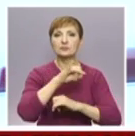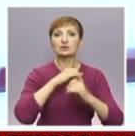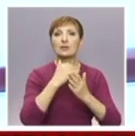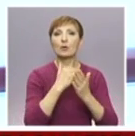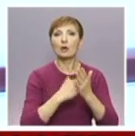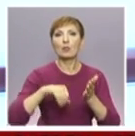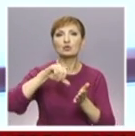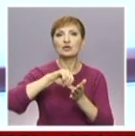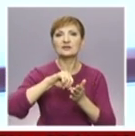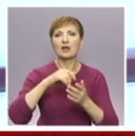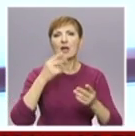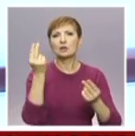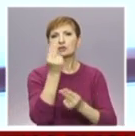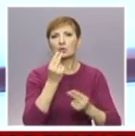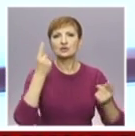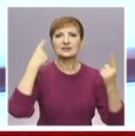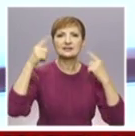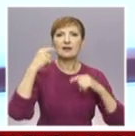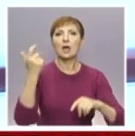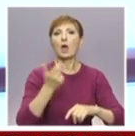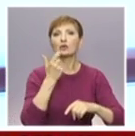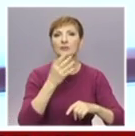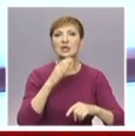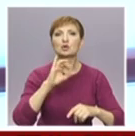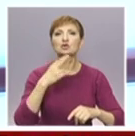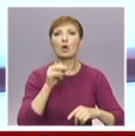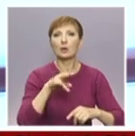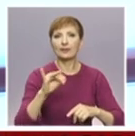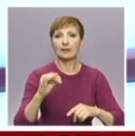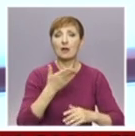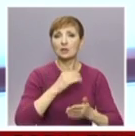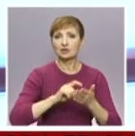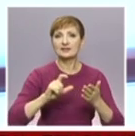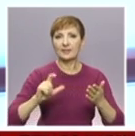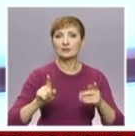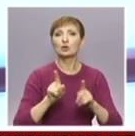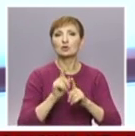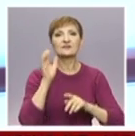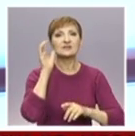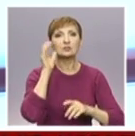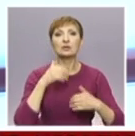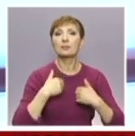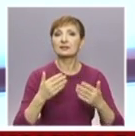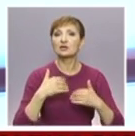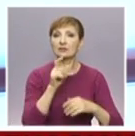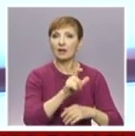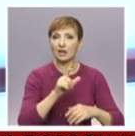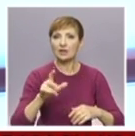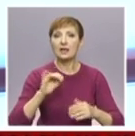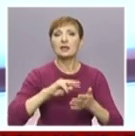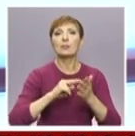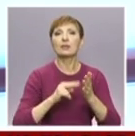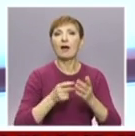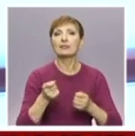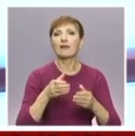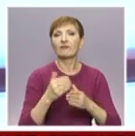обсуждении программы участвовали зодчие, дизайнеры, экономисты и социологи. Моя коллега Рамина Макаримова тоже выслушала предложения горожан и